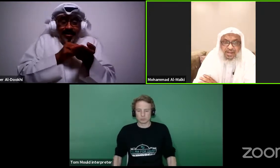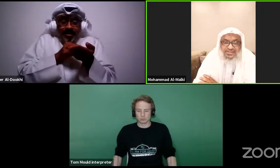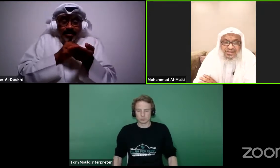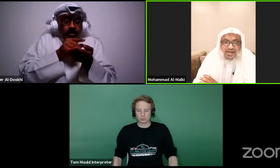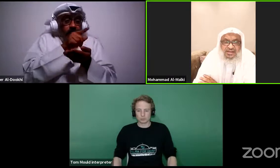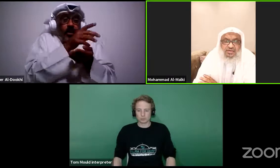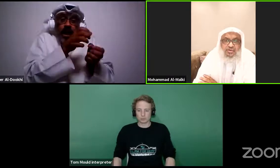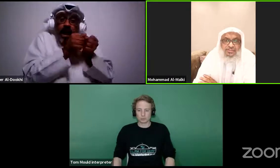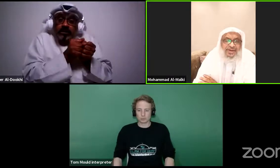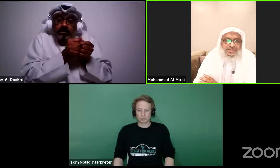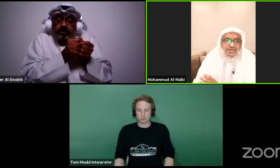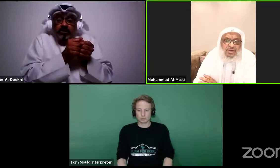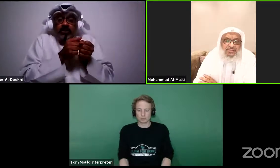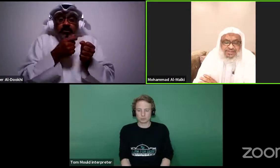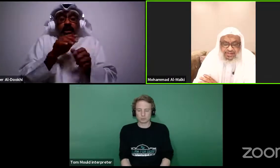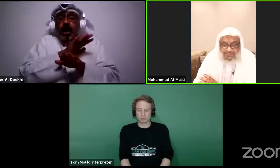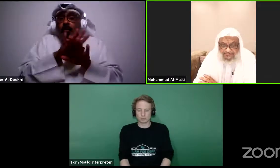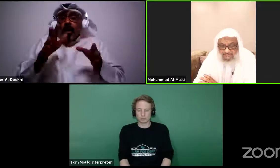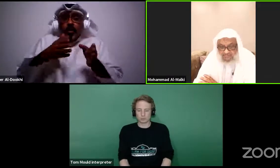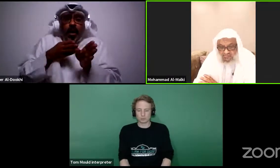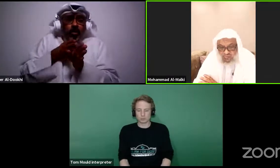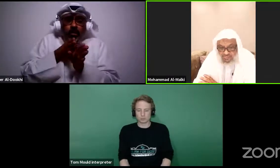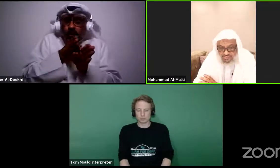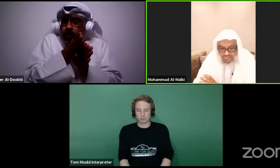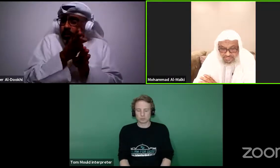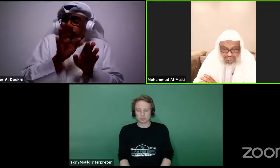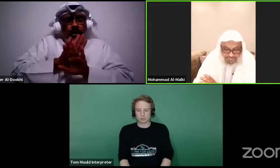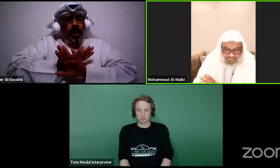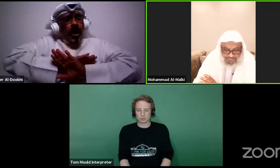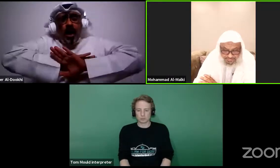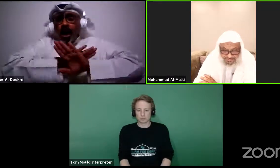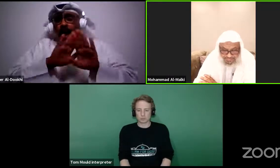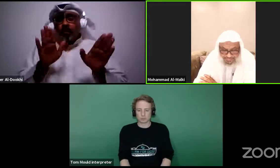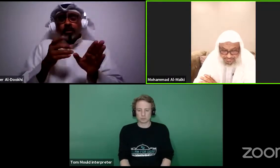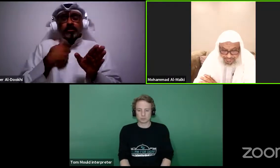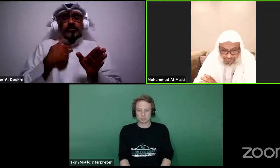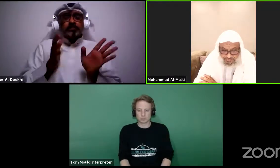تضلوا ولن تهلكوا بعده أبدا.